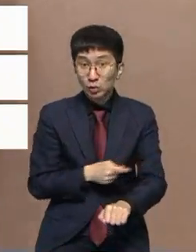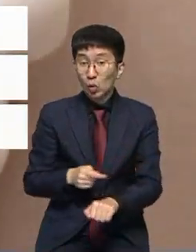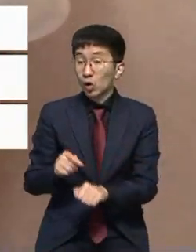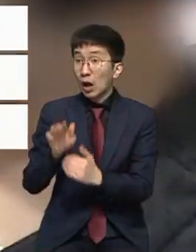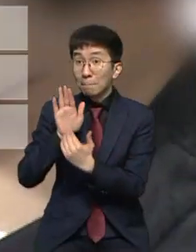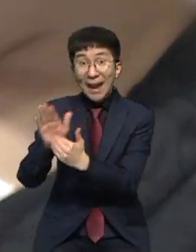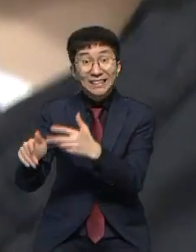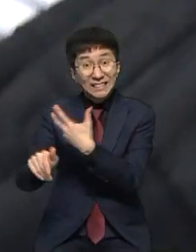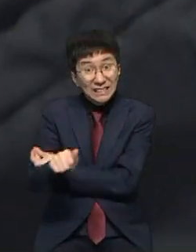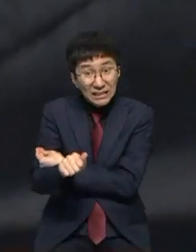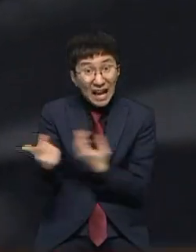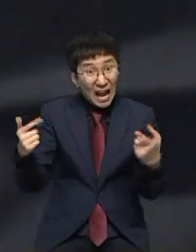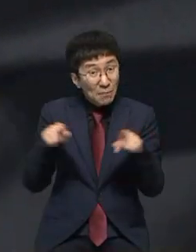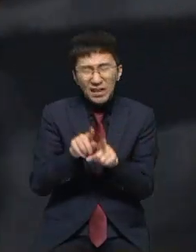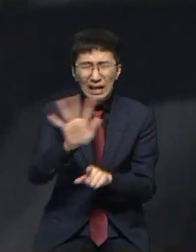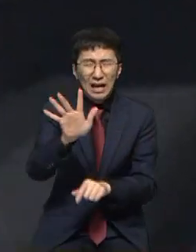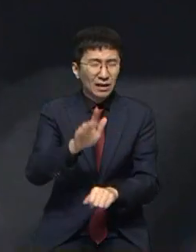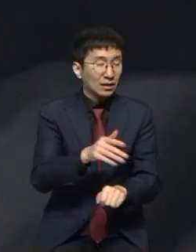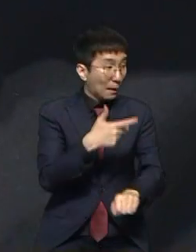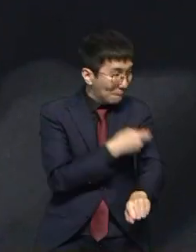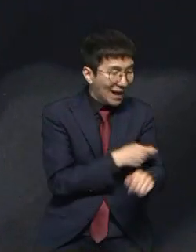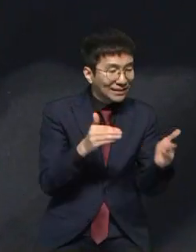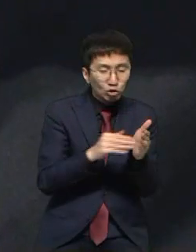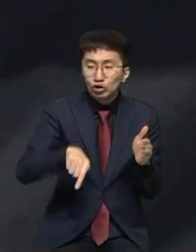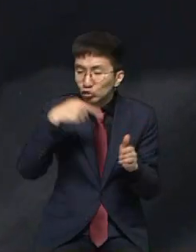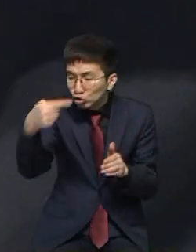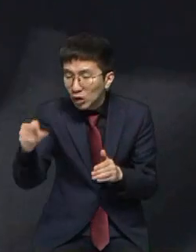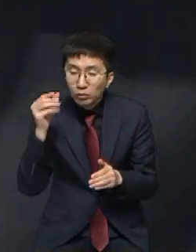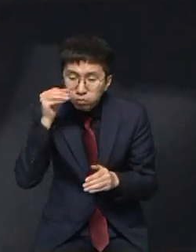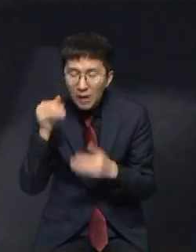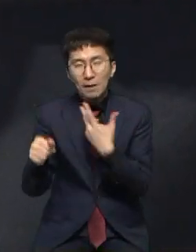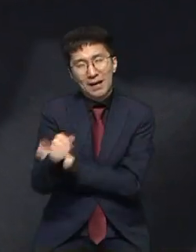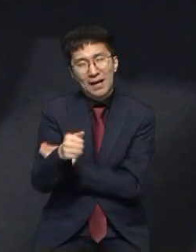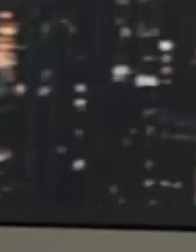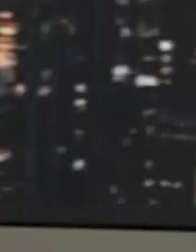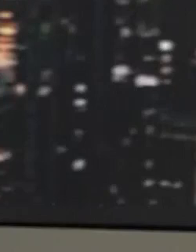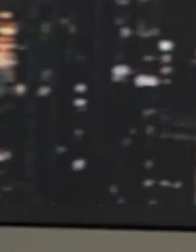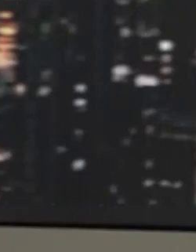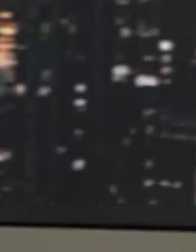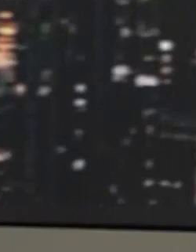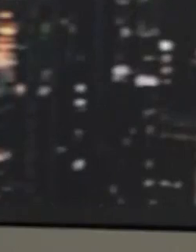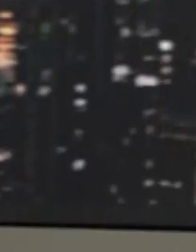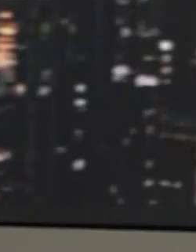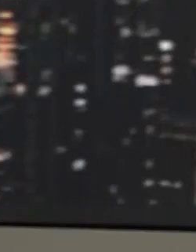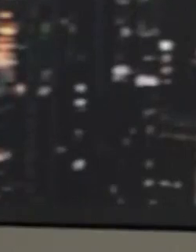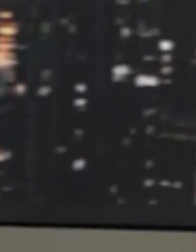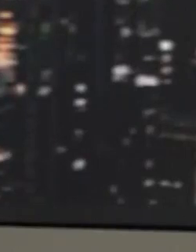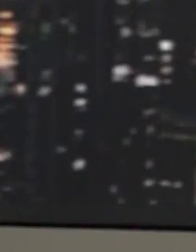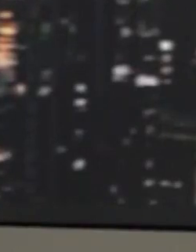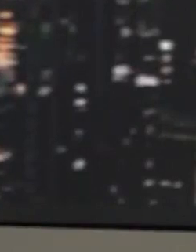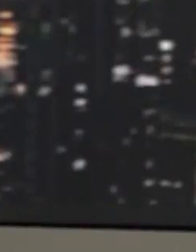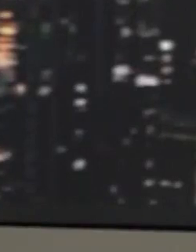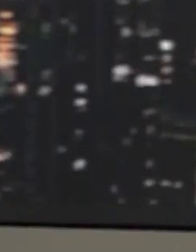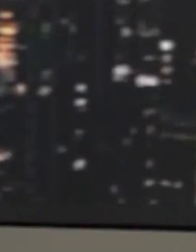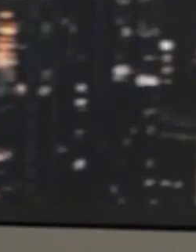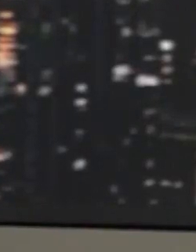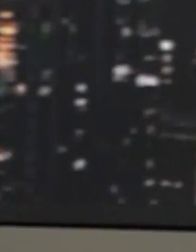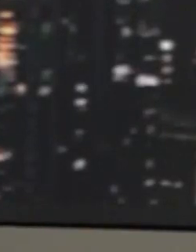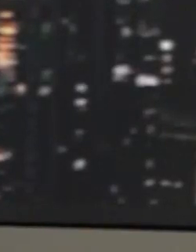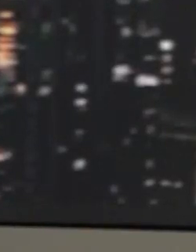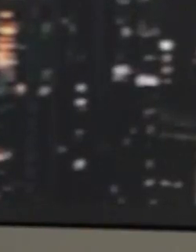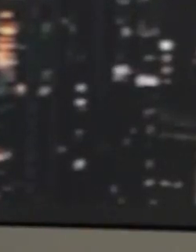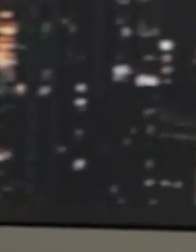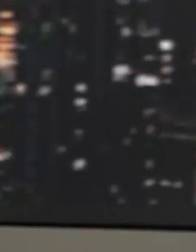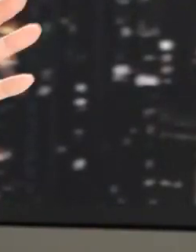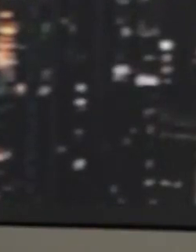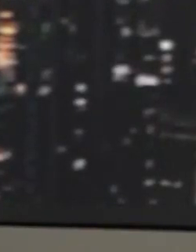시차를 두는 게 좋다고 권고했습니다. SBS 박수진입니다. 네, 안녕하십니까. 김현우입니다. 더 많은 뉴스와 라이브 이벤트를